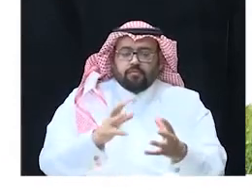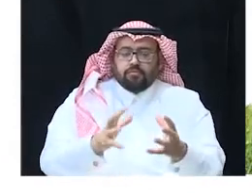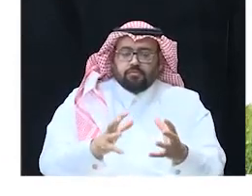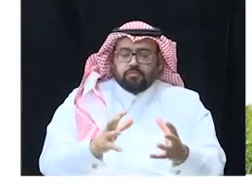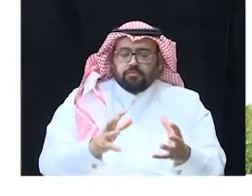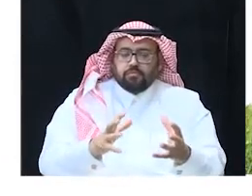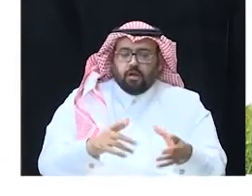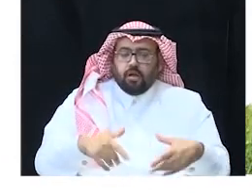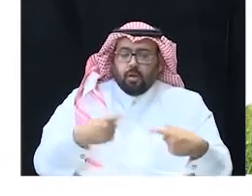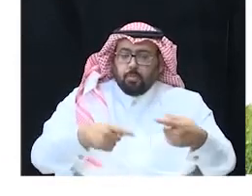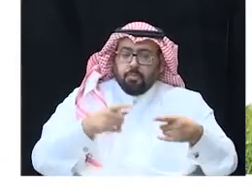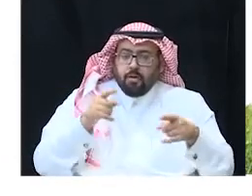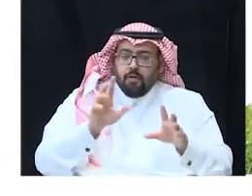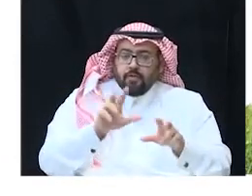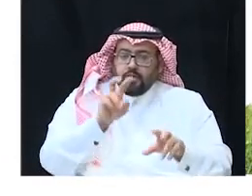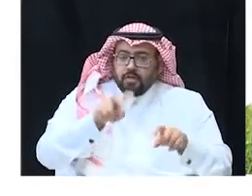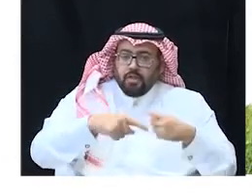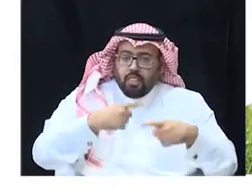تلقاء نفسه.